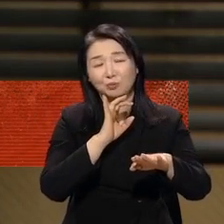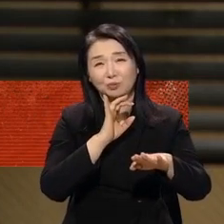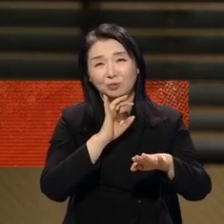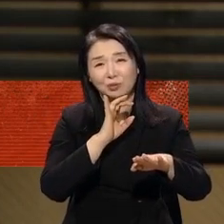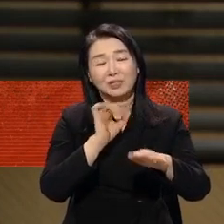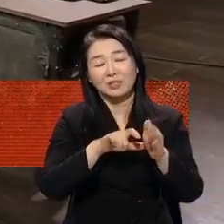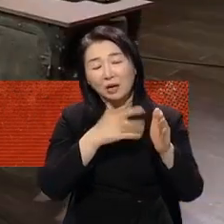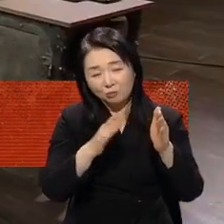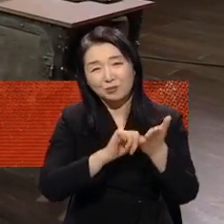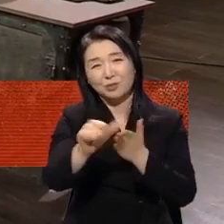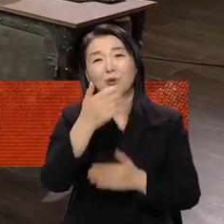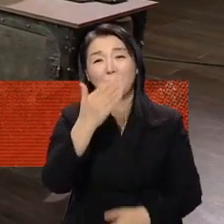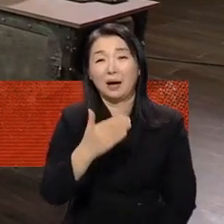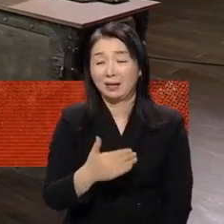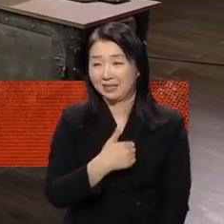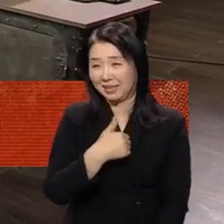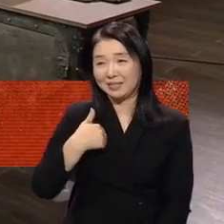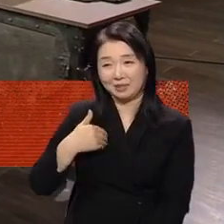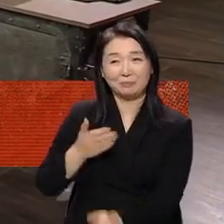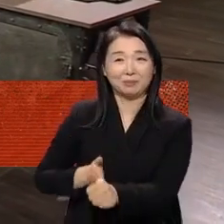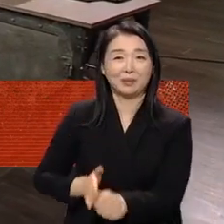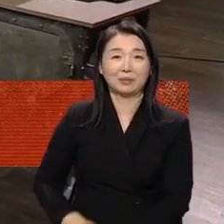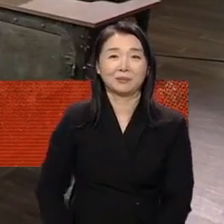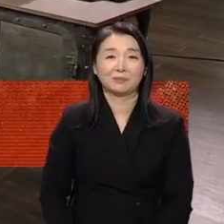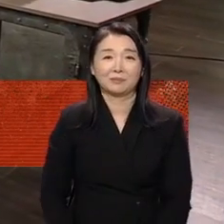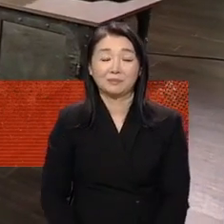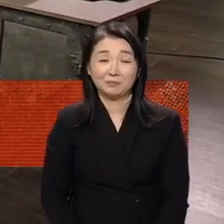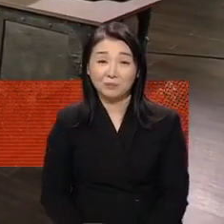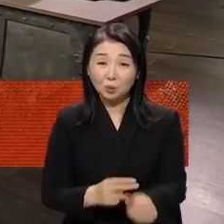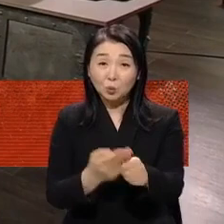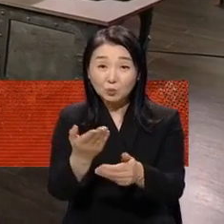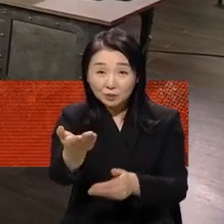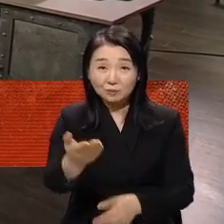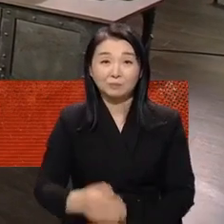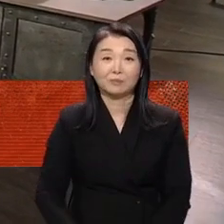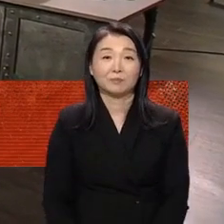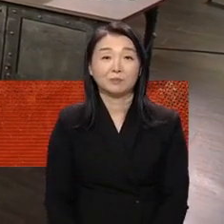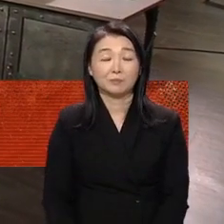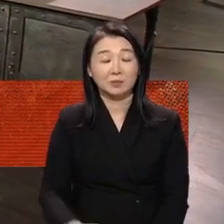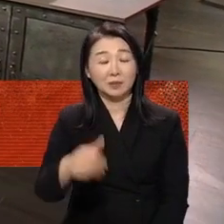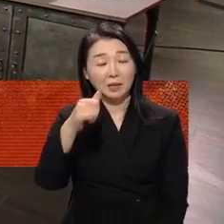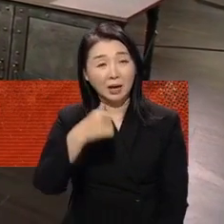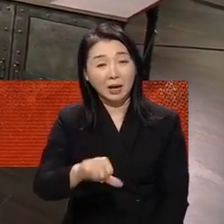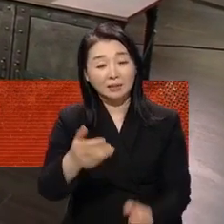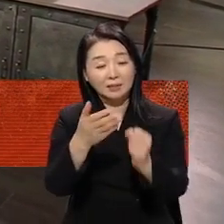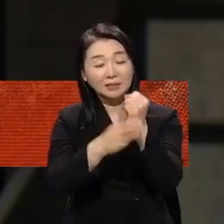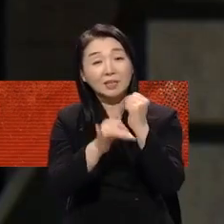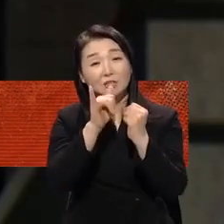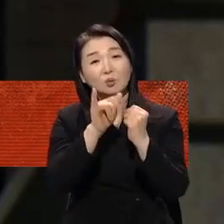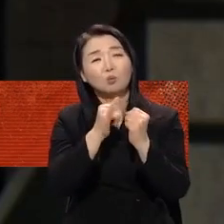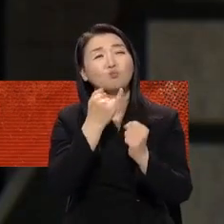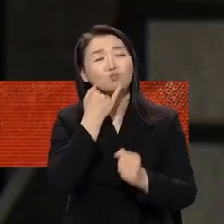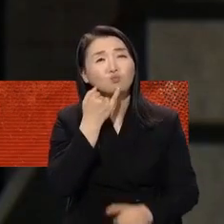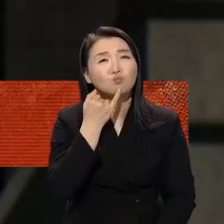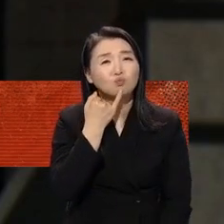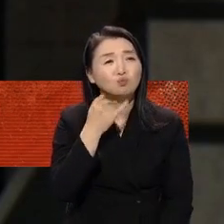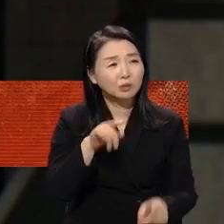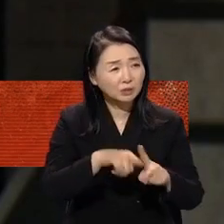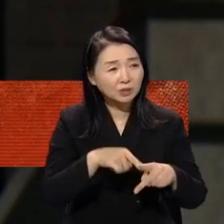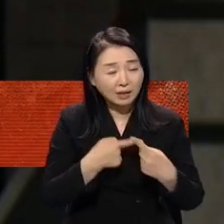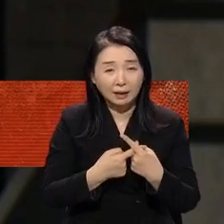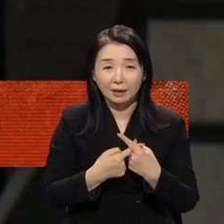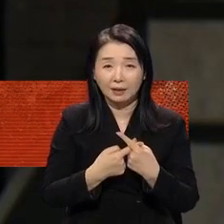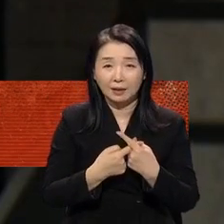가져라 어 자 교수님 어 저도 이제 뭐 아들 사진을 가지고 있고 한는 이런까지 좋은데 저는 어디에 좀